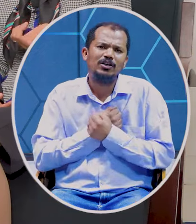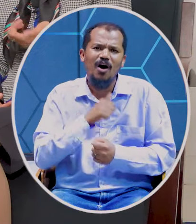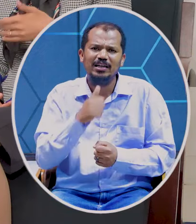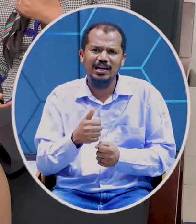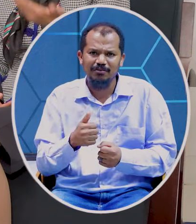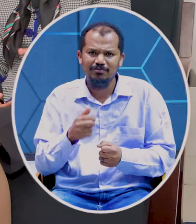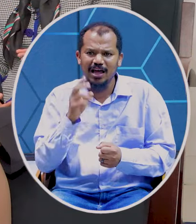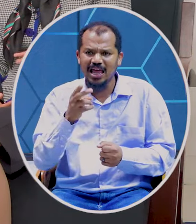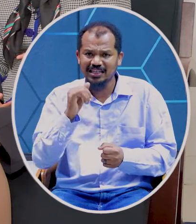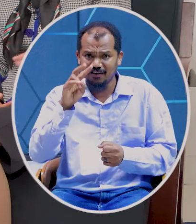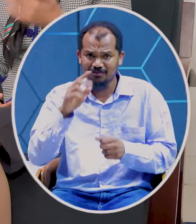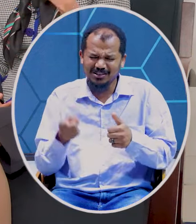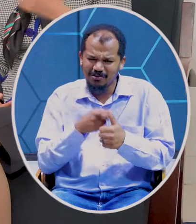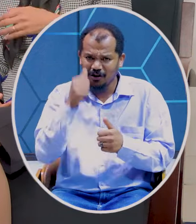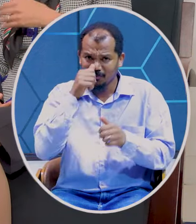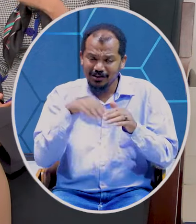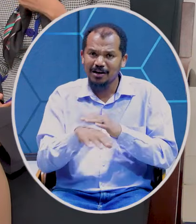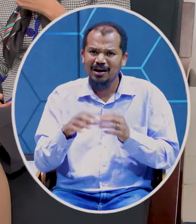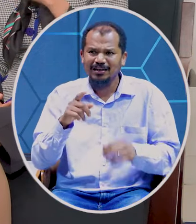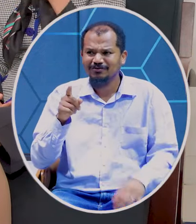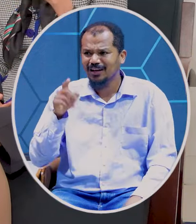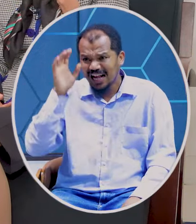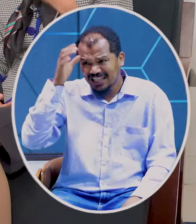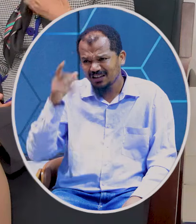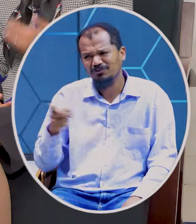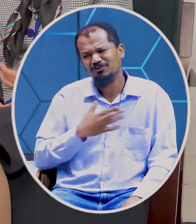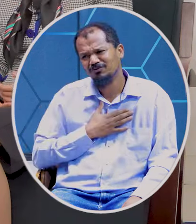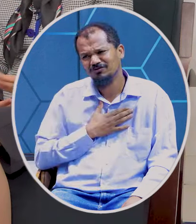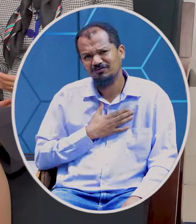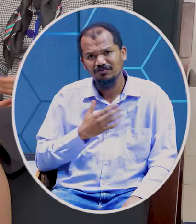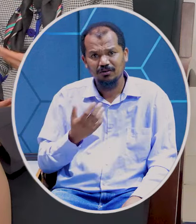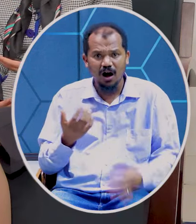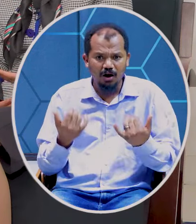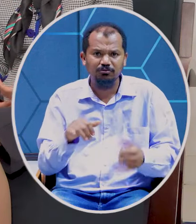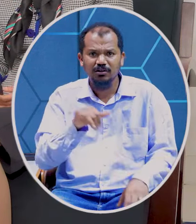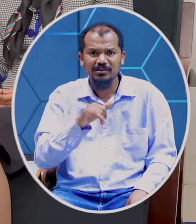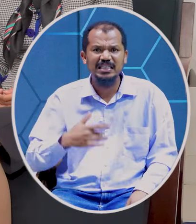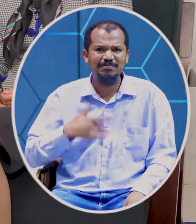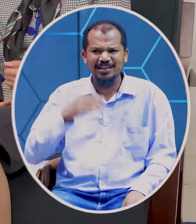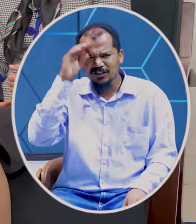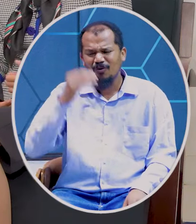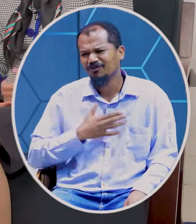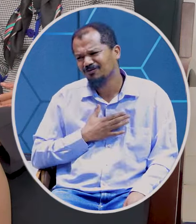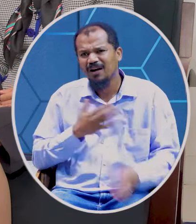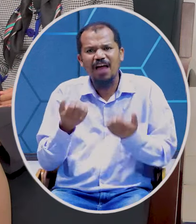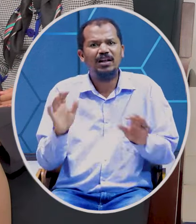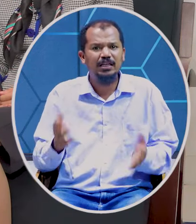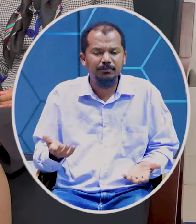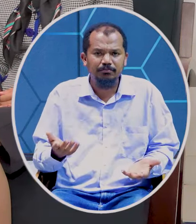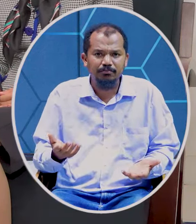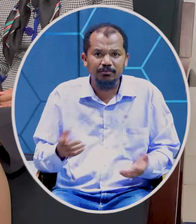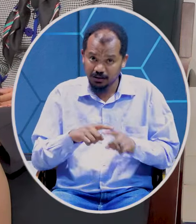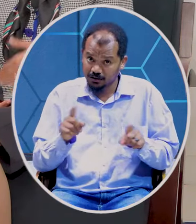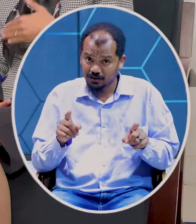ያን የሚያደርጉት ልክ HIV መጀመሪያ ላይ እንደነበረው ወይ ካንሰር ያዛት ምናምን ነበር የሚባለው አሁን እንደዛ አይነት ስሜት ስላለ አይፈልጉም መናገር